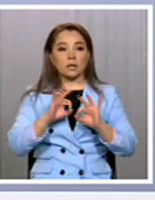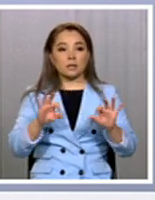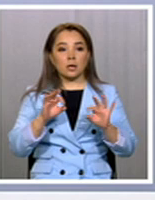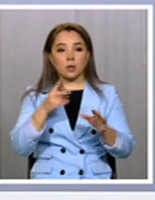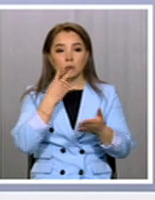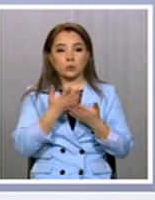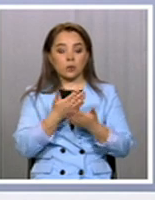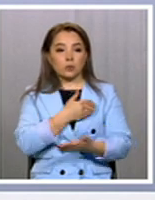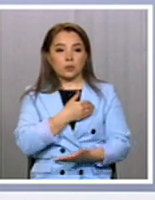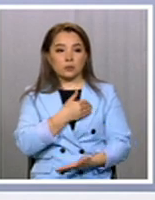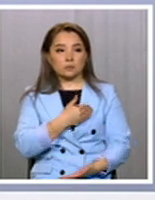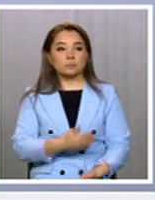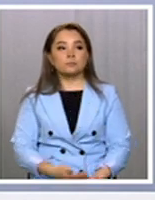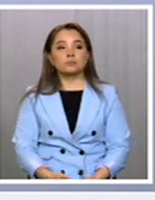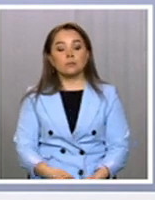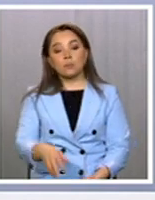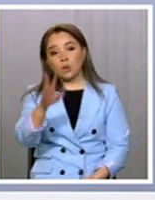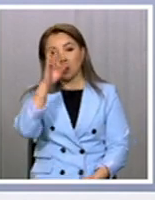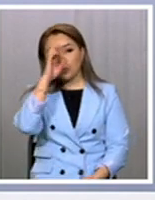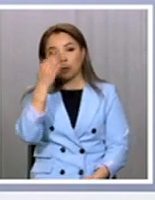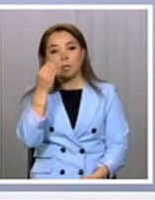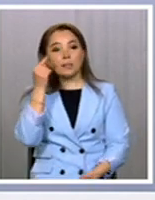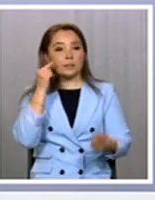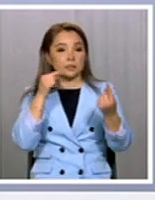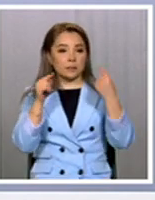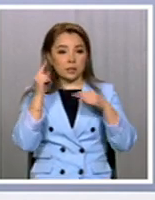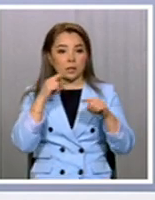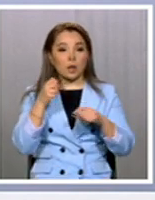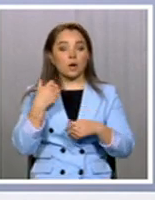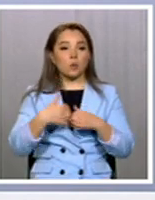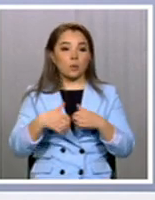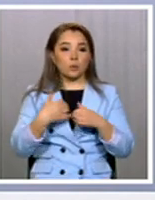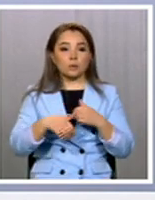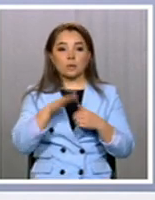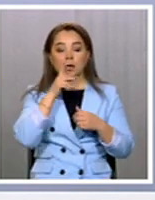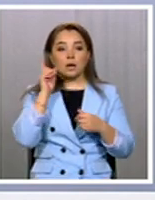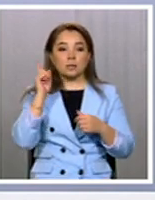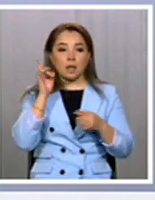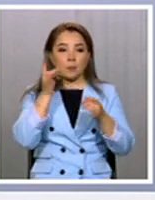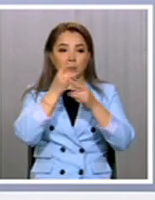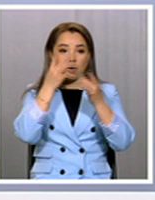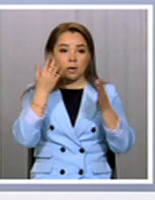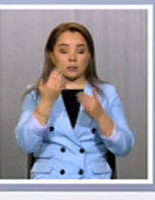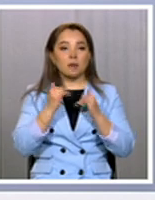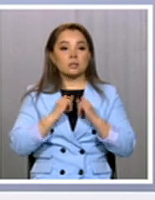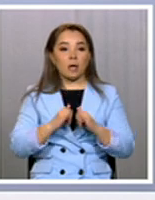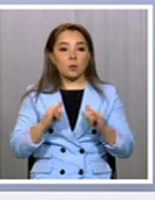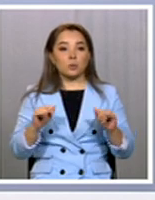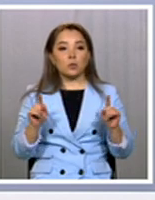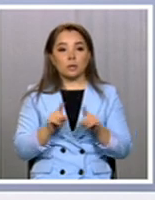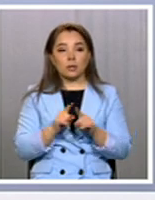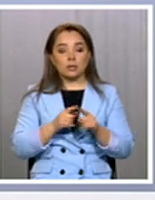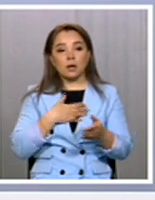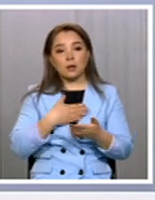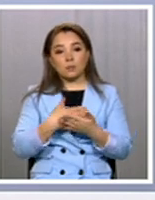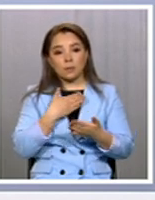сипаттадыңыздар. Гуманистік идеялардың орта ғасырлық мәдениеттің дамуына